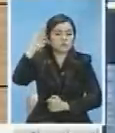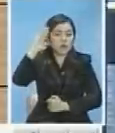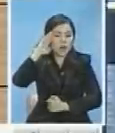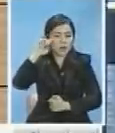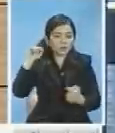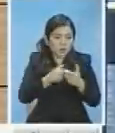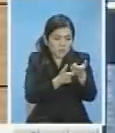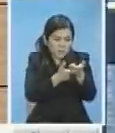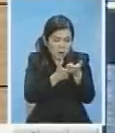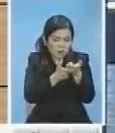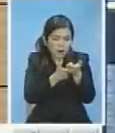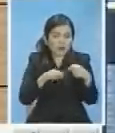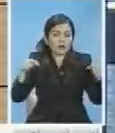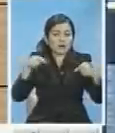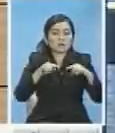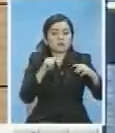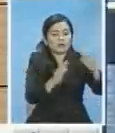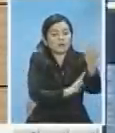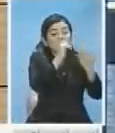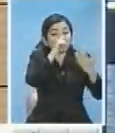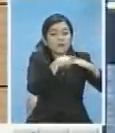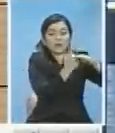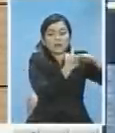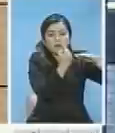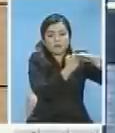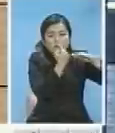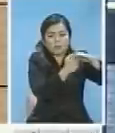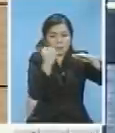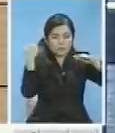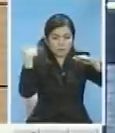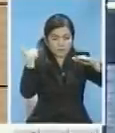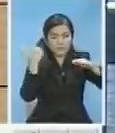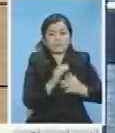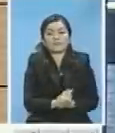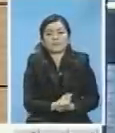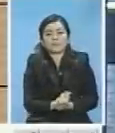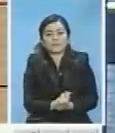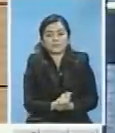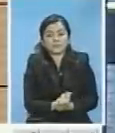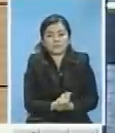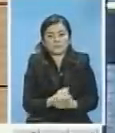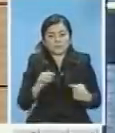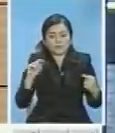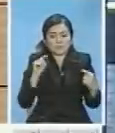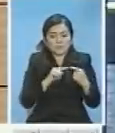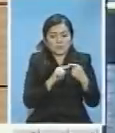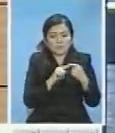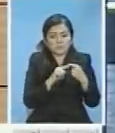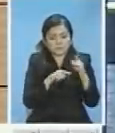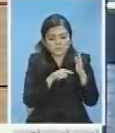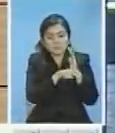นยิงเฮลิคอปเตอร์แบบเบล212ของกองทัพเรือไทยบริเวณกองกำลังจันทบุรีตรา